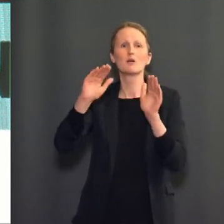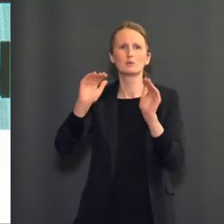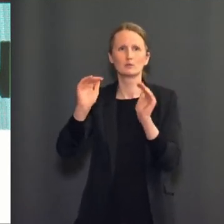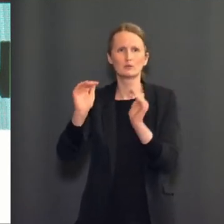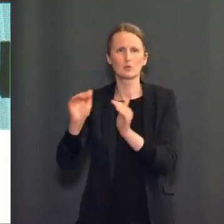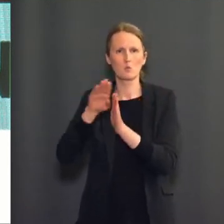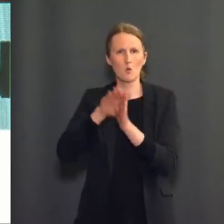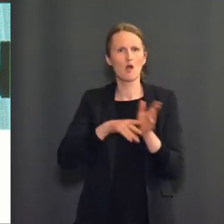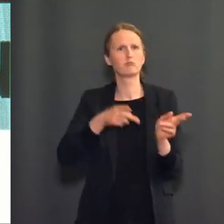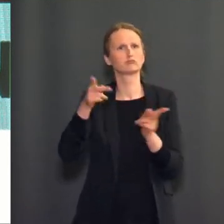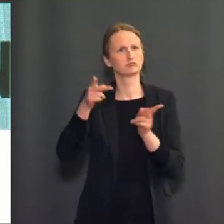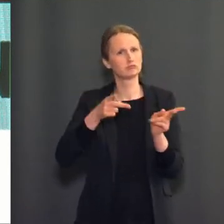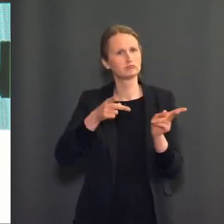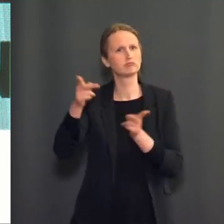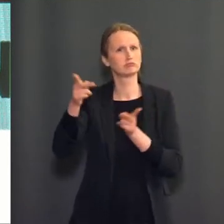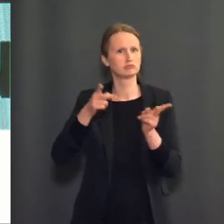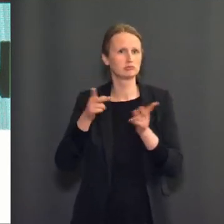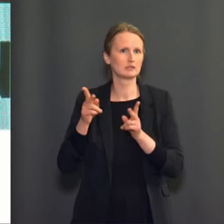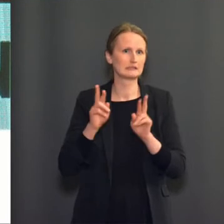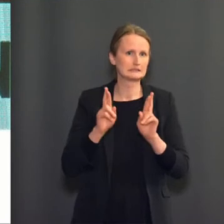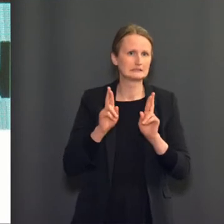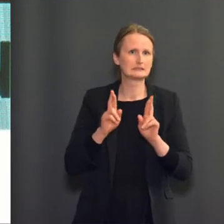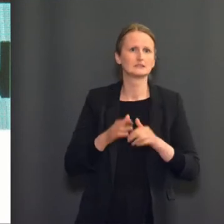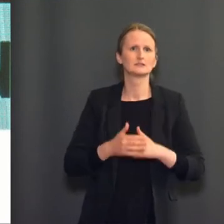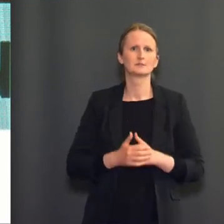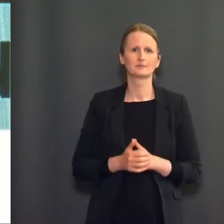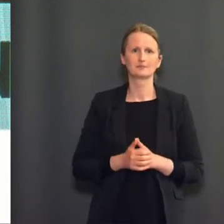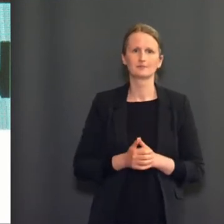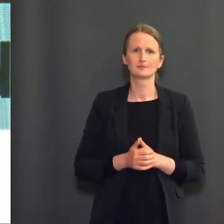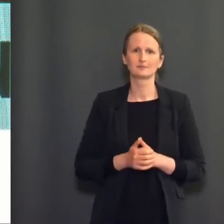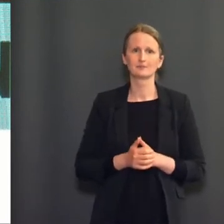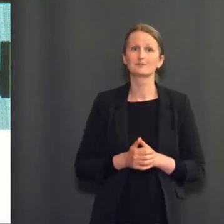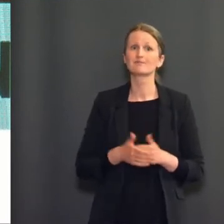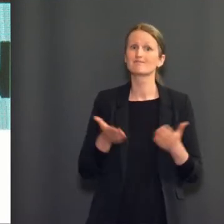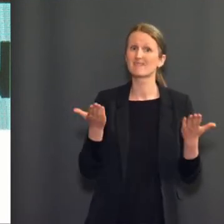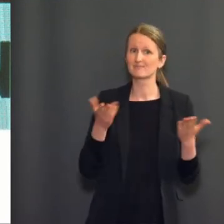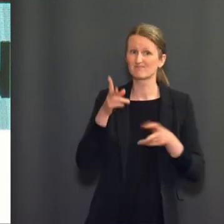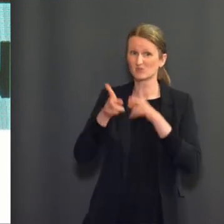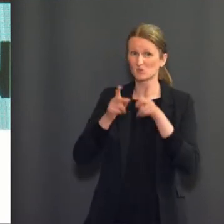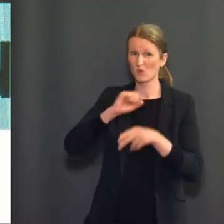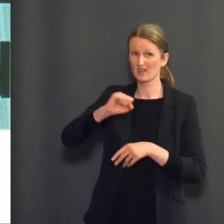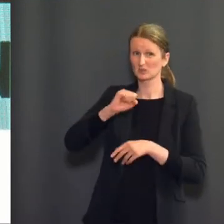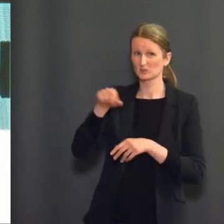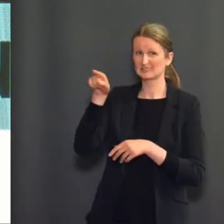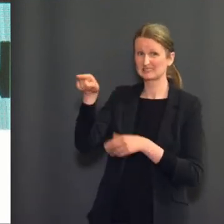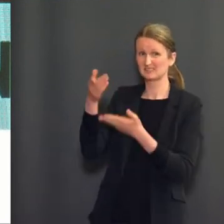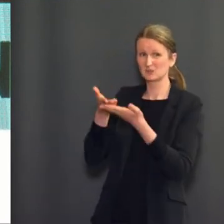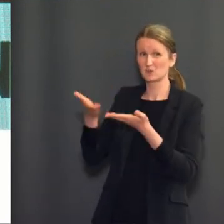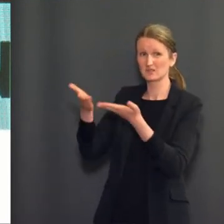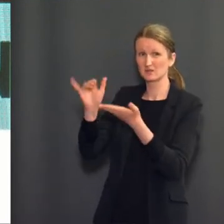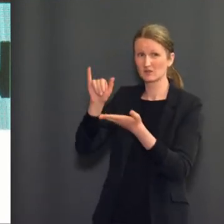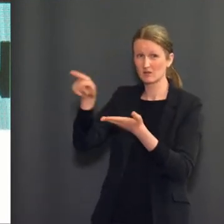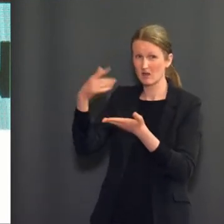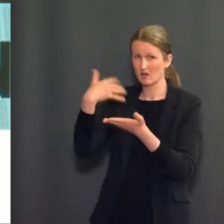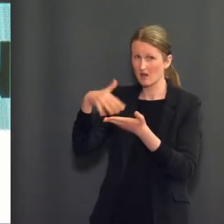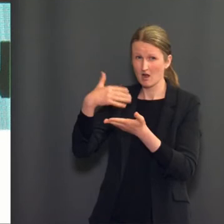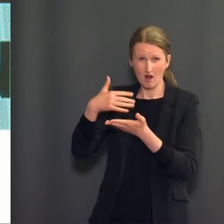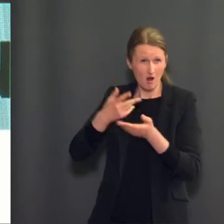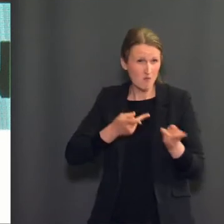En revanche, le nombre de patients aux soins intensifs continue à augmenter fortement.